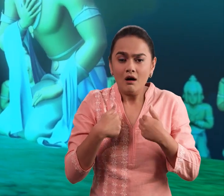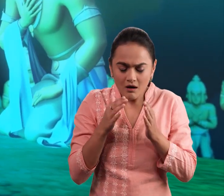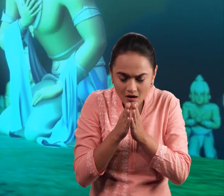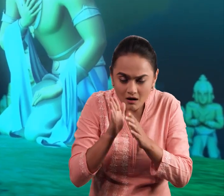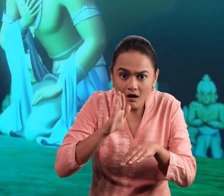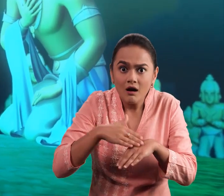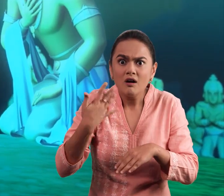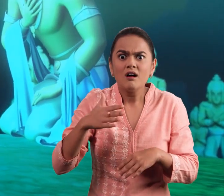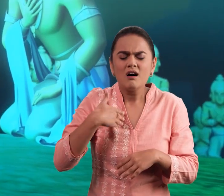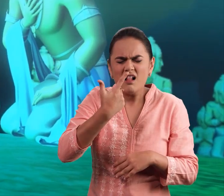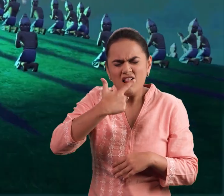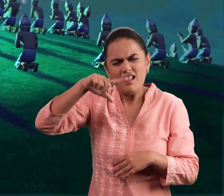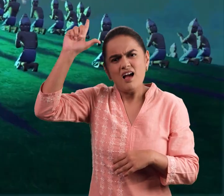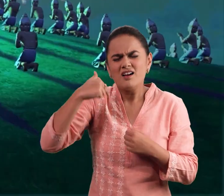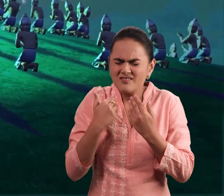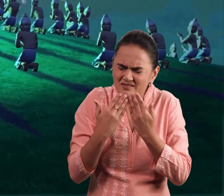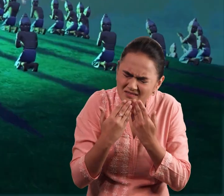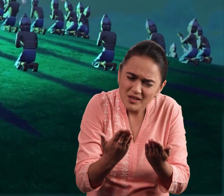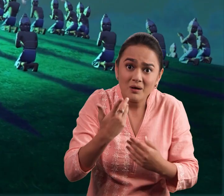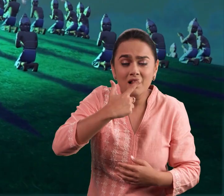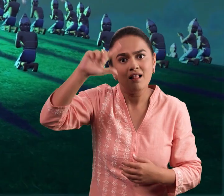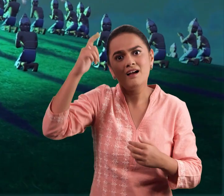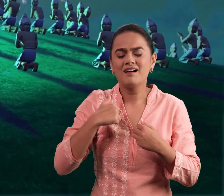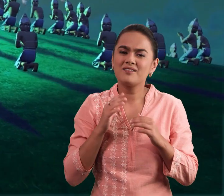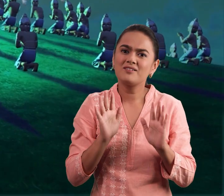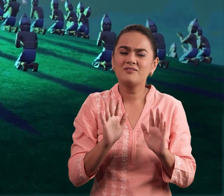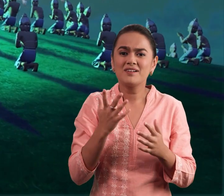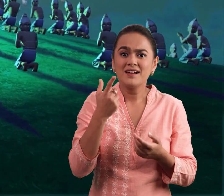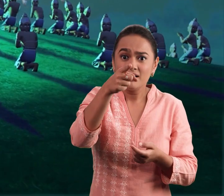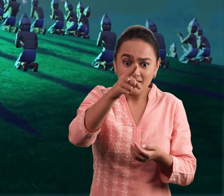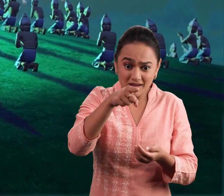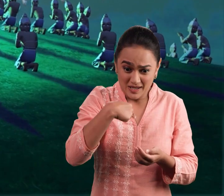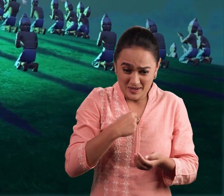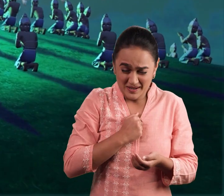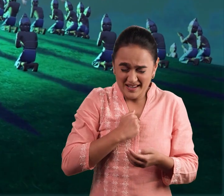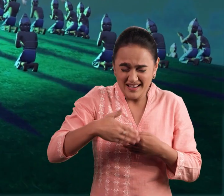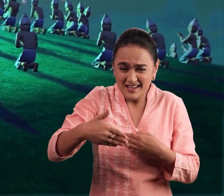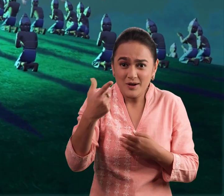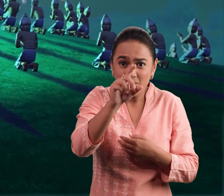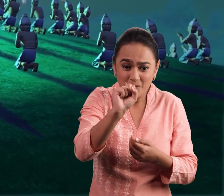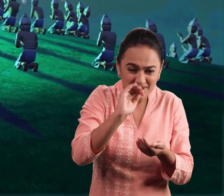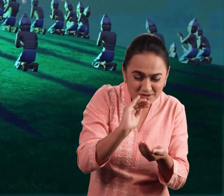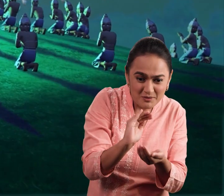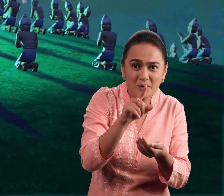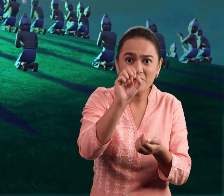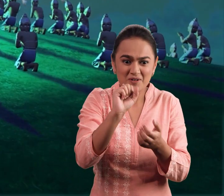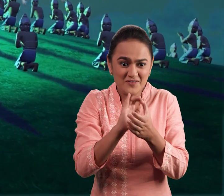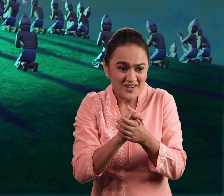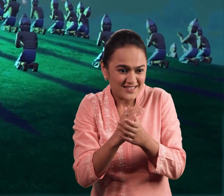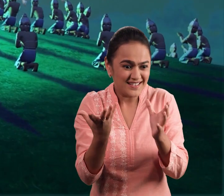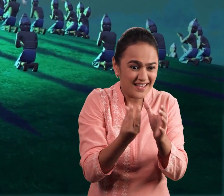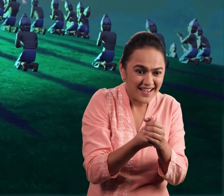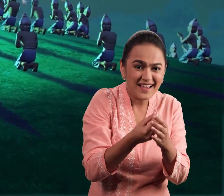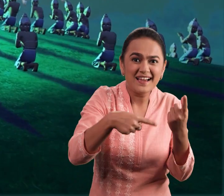आजीवन आपका आभारी रहूंगा। मैं सदा आपके इस बाल स्वरूप का ध्यान करूंगा, जिसमें आप अपने